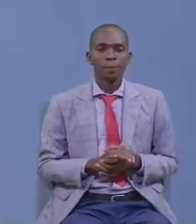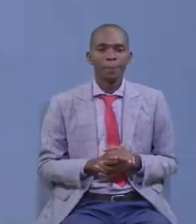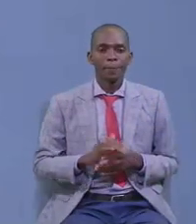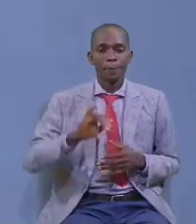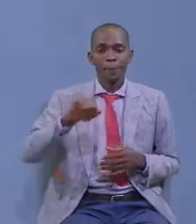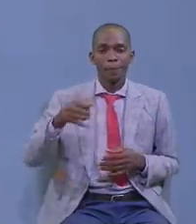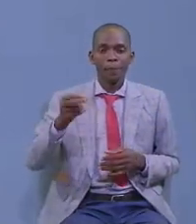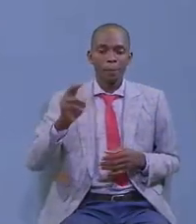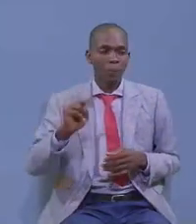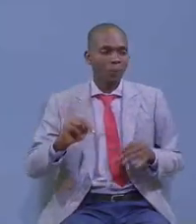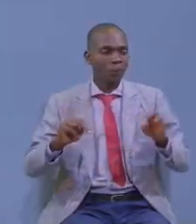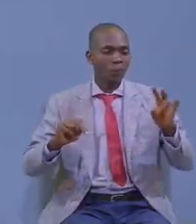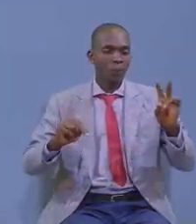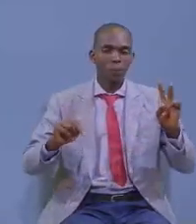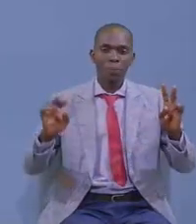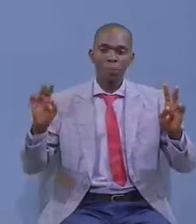Jean 17, 17.